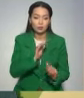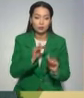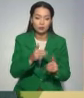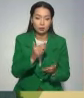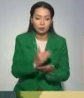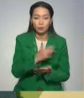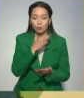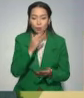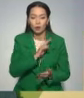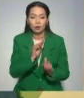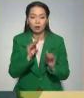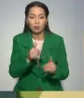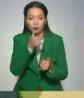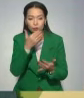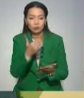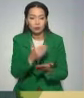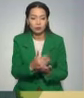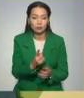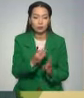он вас